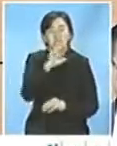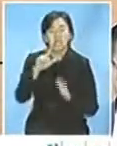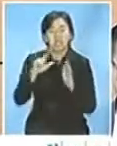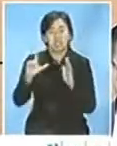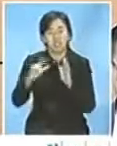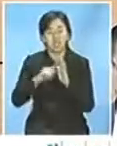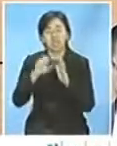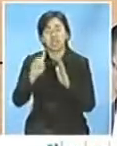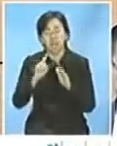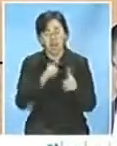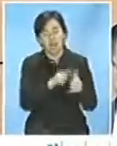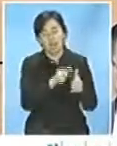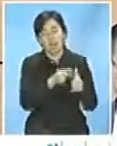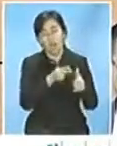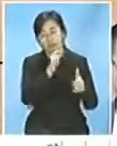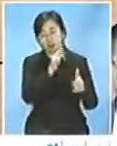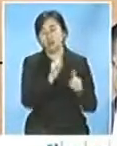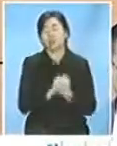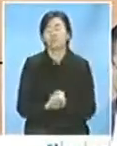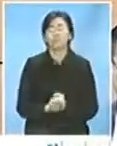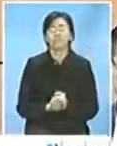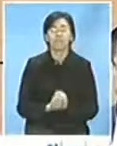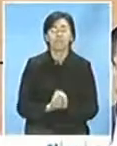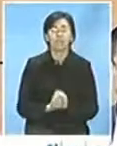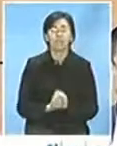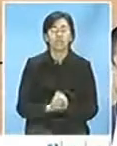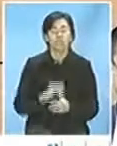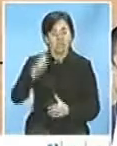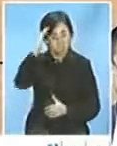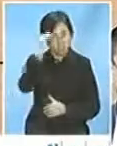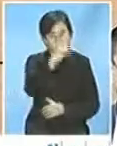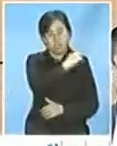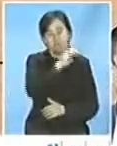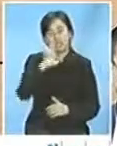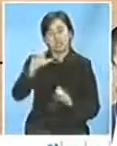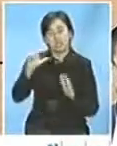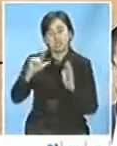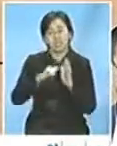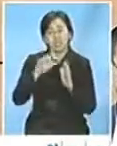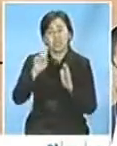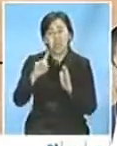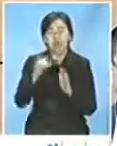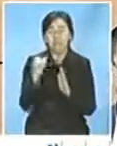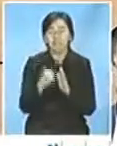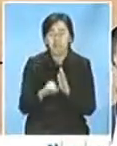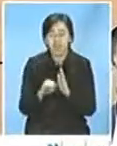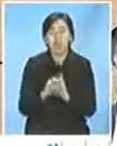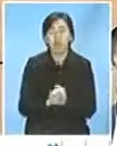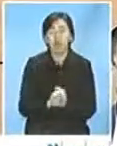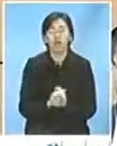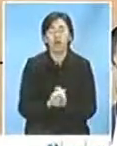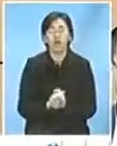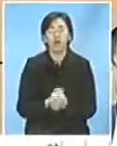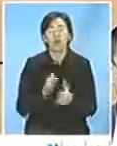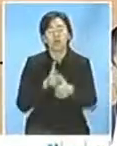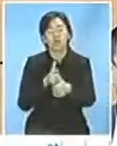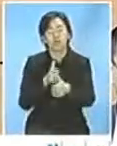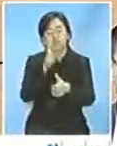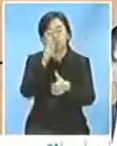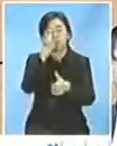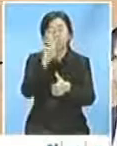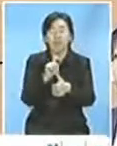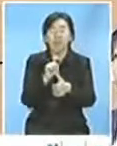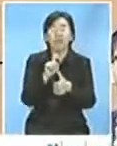านประธานครับพลเอกฉลาดอิรัญยศรีถูกข้อหานี้และถูกยิงเป้าในคุกที่บางขว